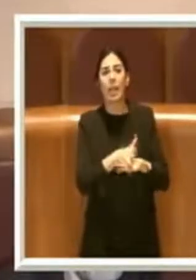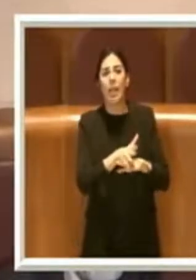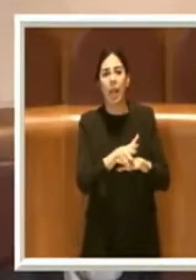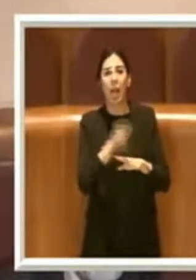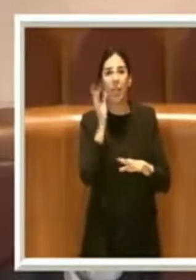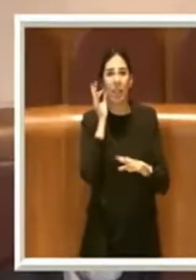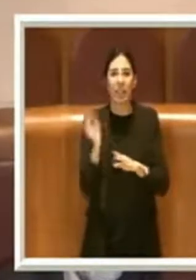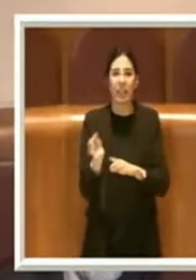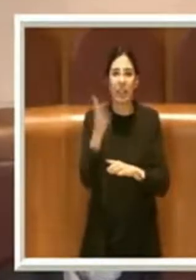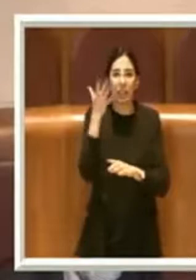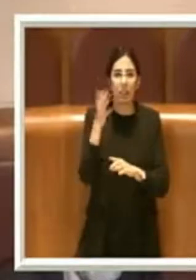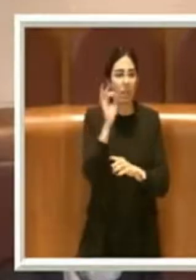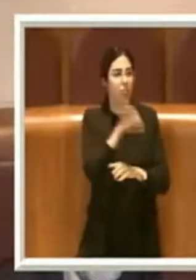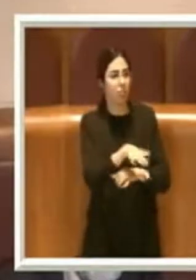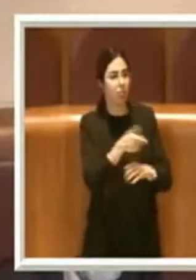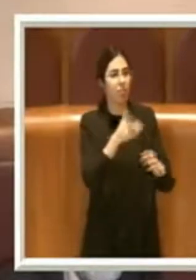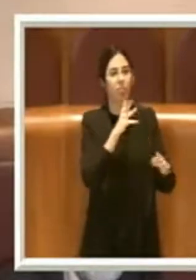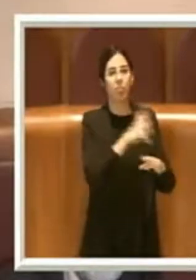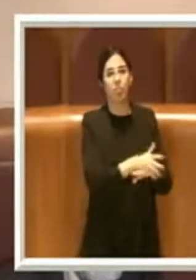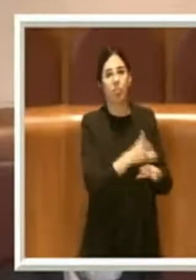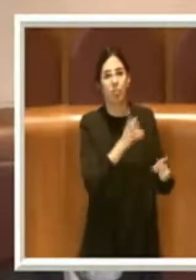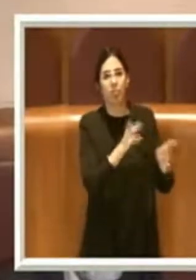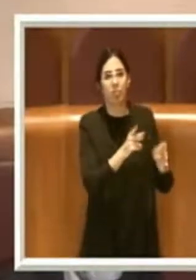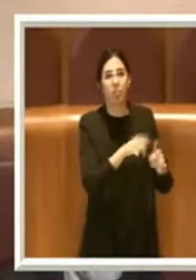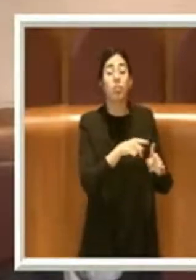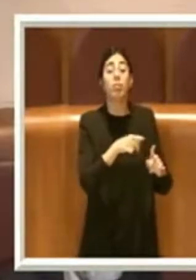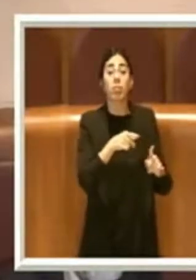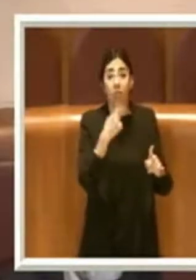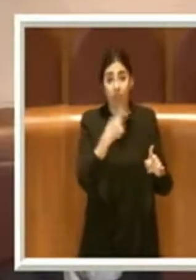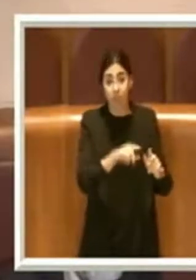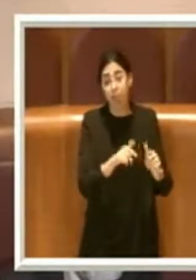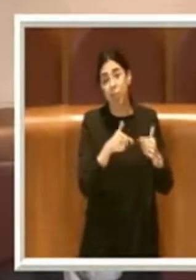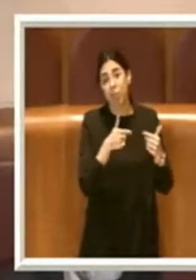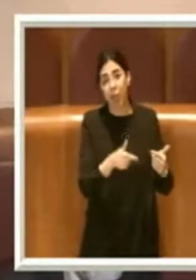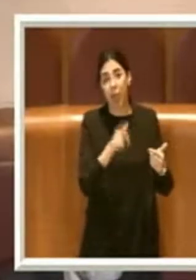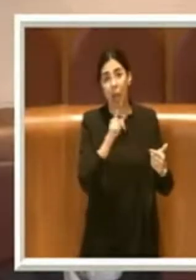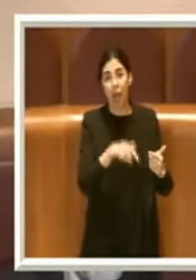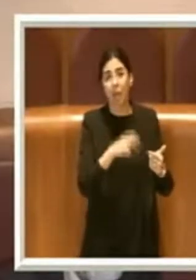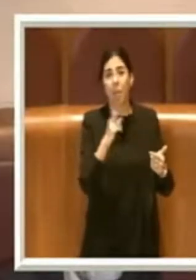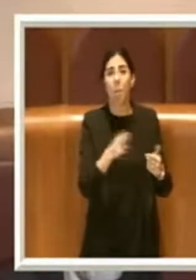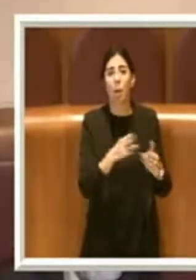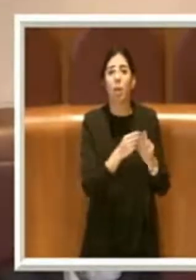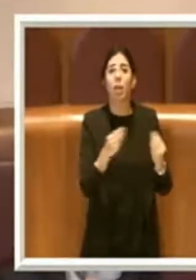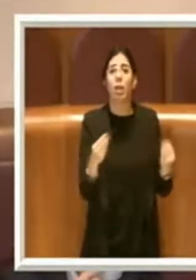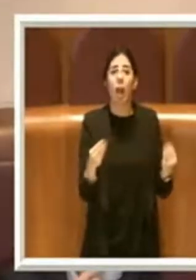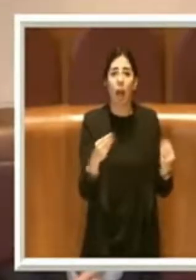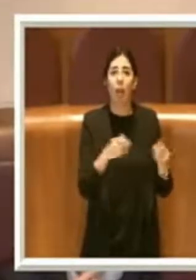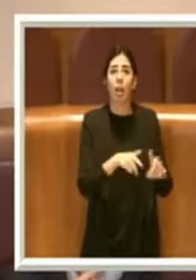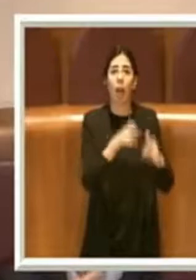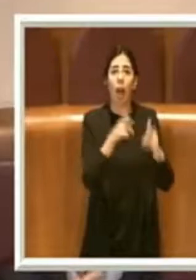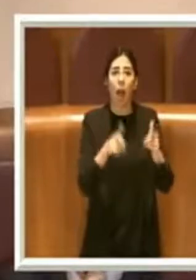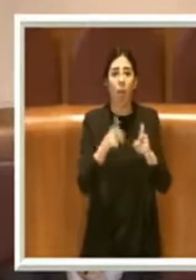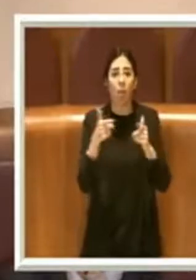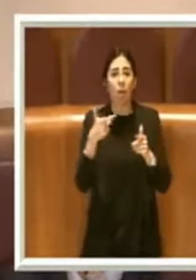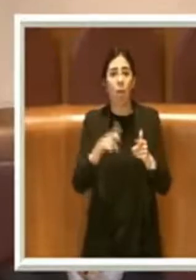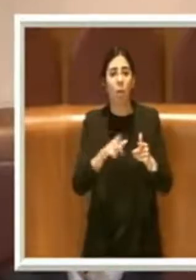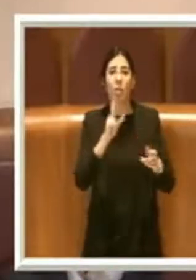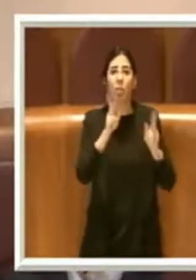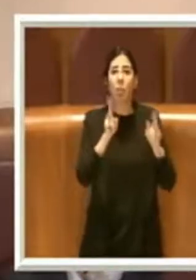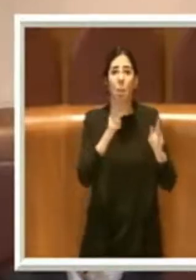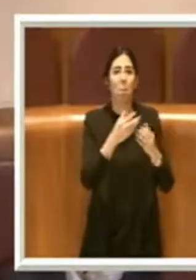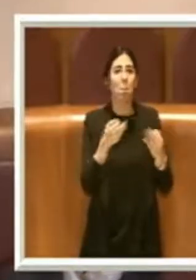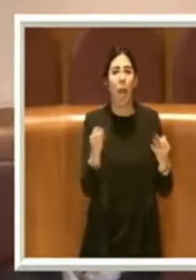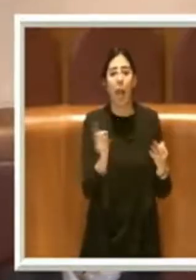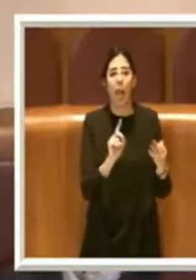spot, causando purtroppo anche la morte di molte alberature con capitozzature estreme e molti alberi